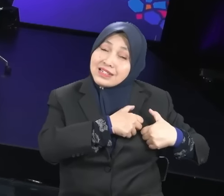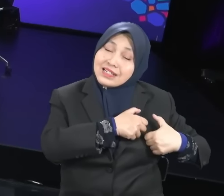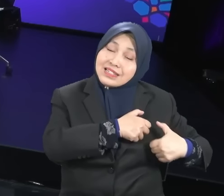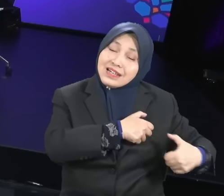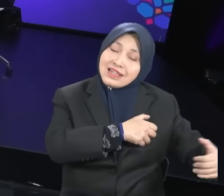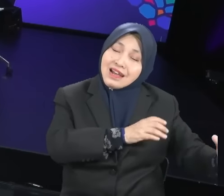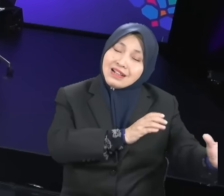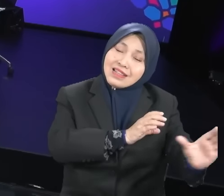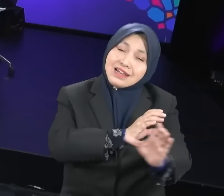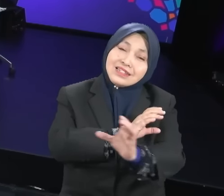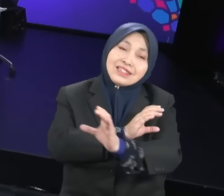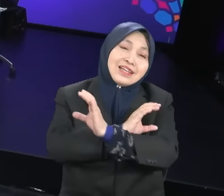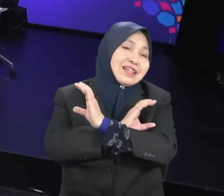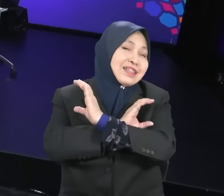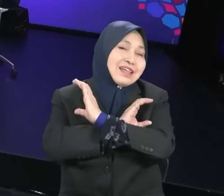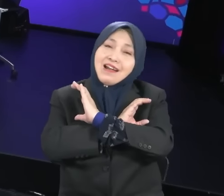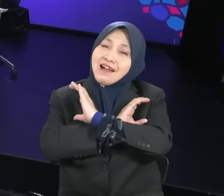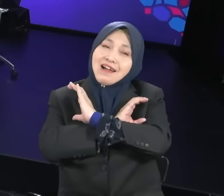tercinta